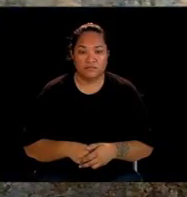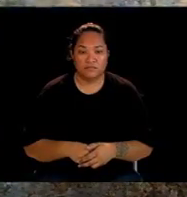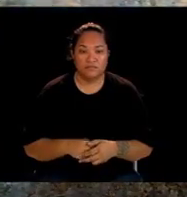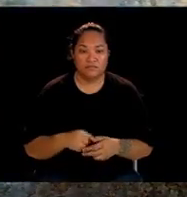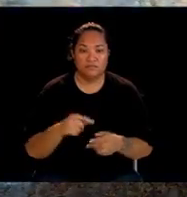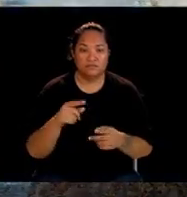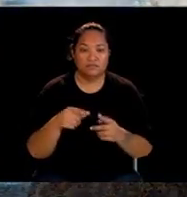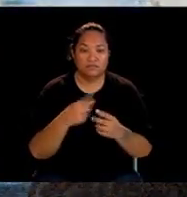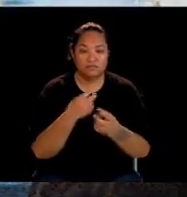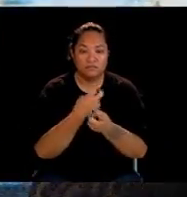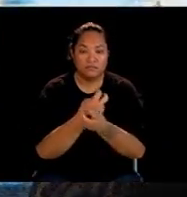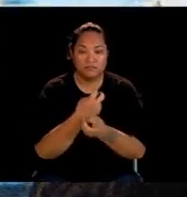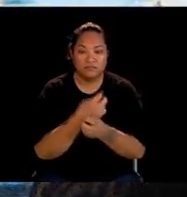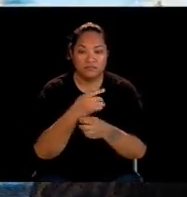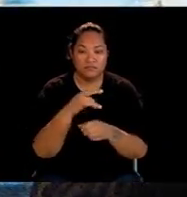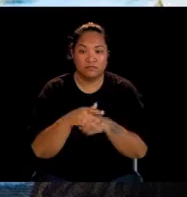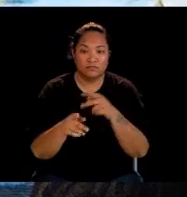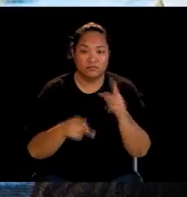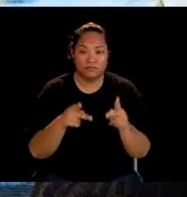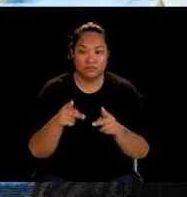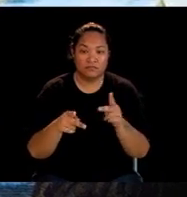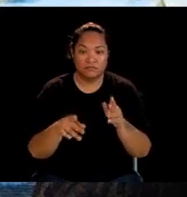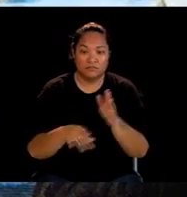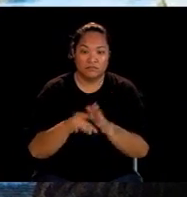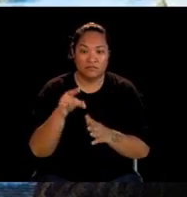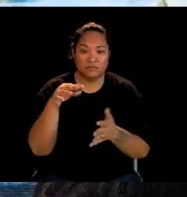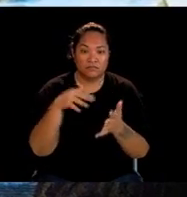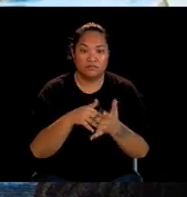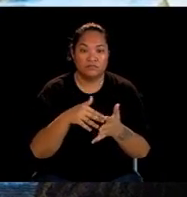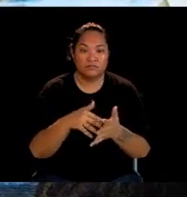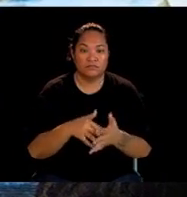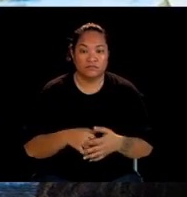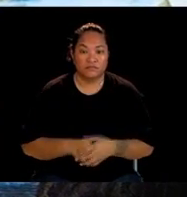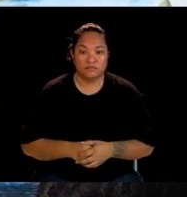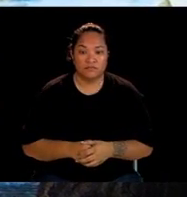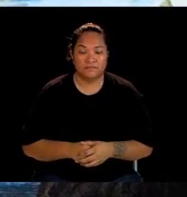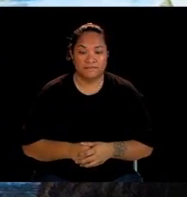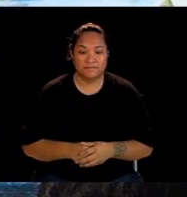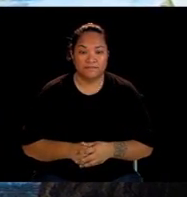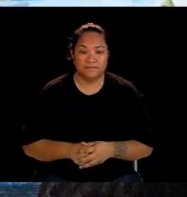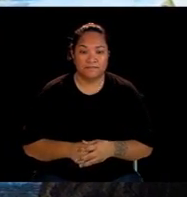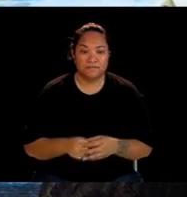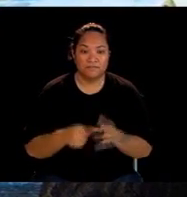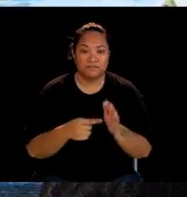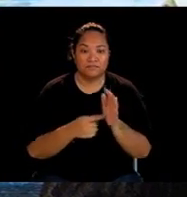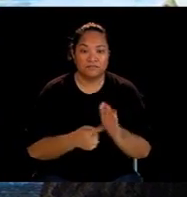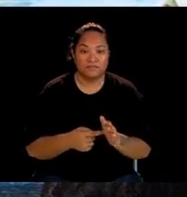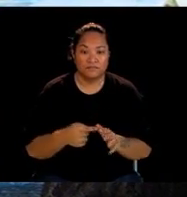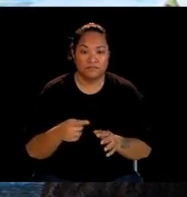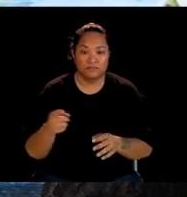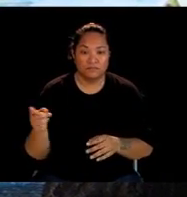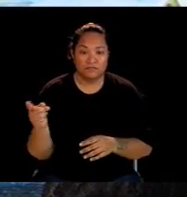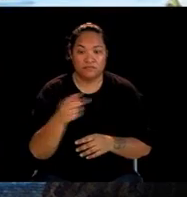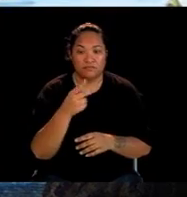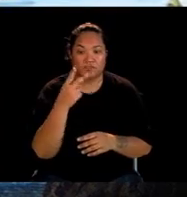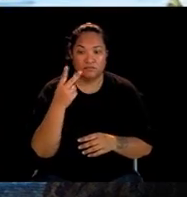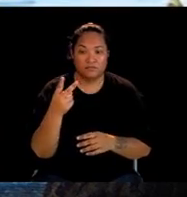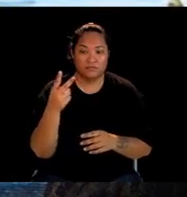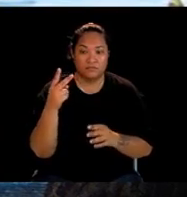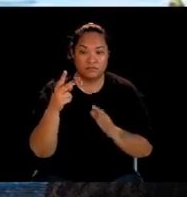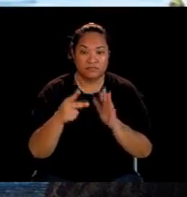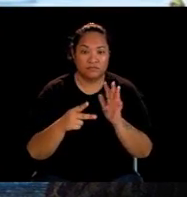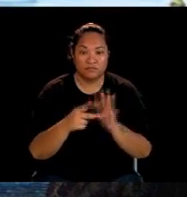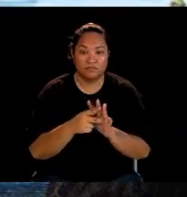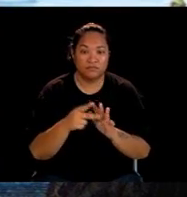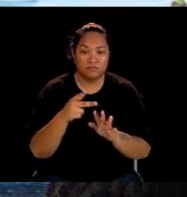Anay man masoda dyan mailaw ite lang imanawtaw mo na siha, humudong isineda na hugwa na